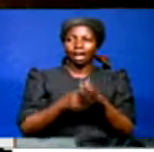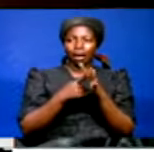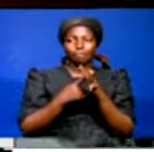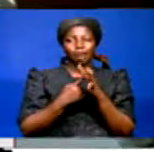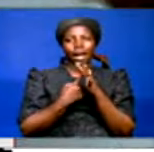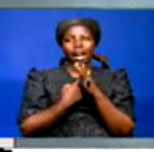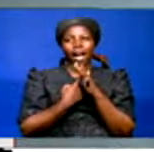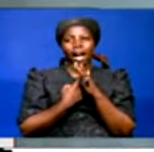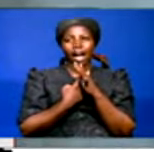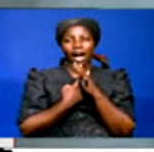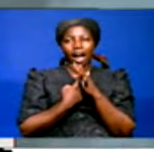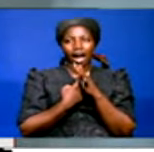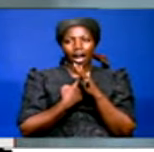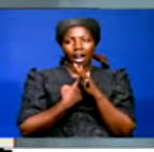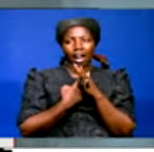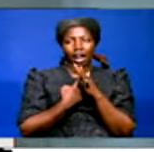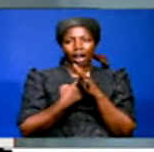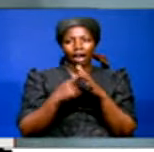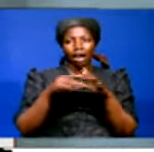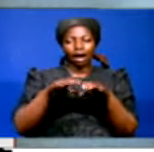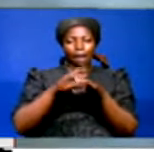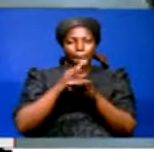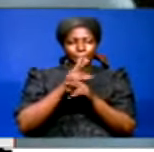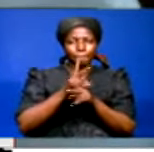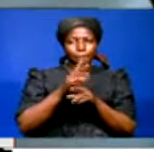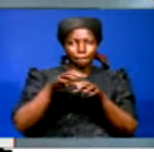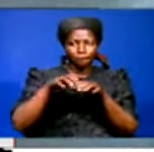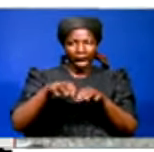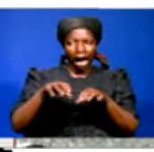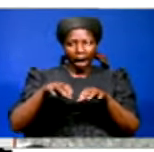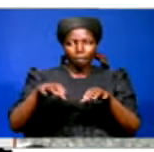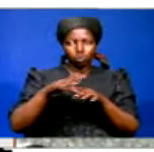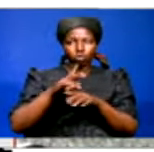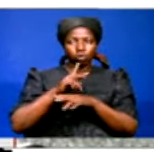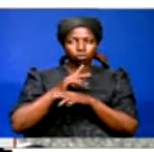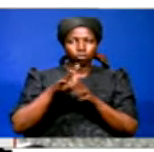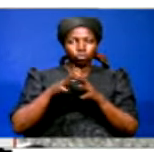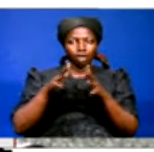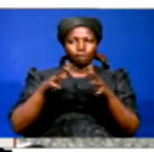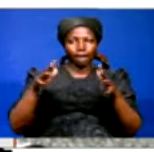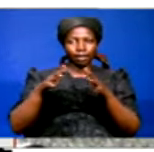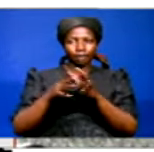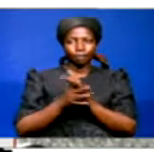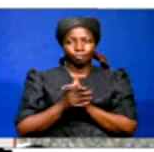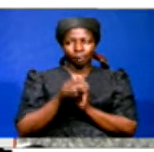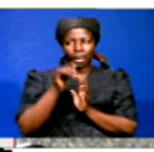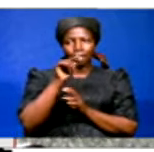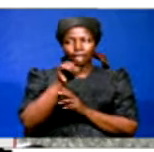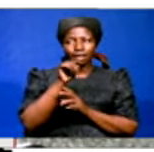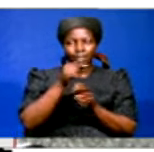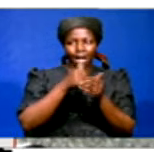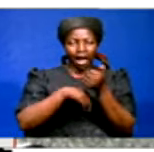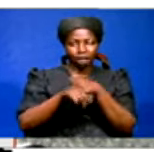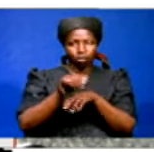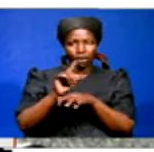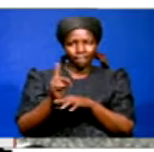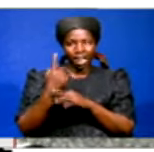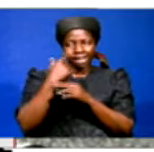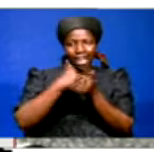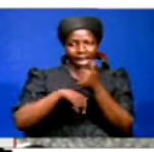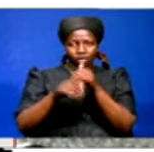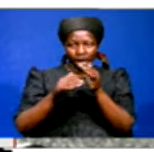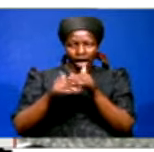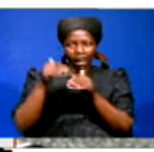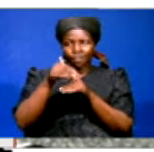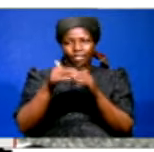za upanuzi nje ya moduli ya maabara ya Mengtian. Hizi zilikuwa shughuli za kwanza baada ya